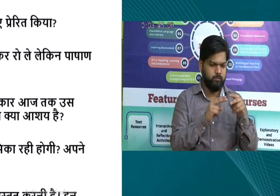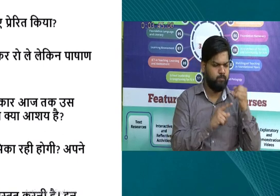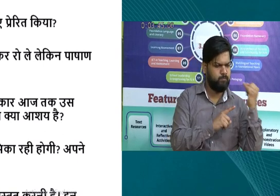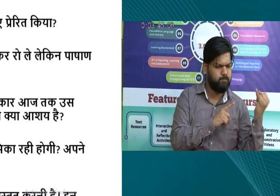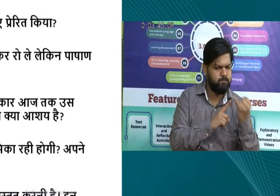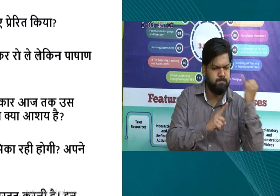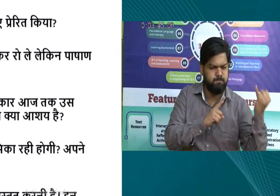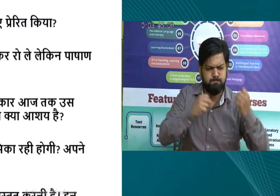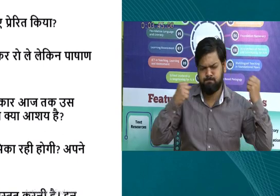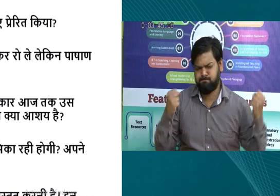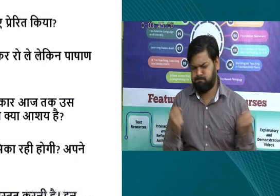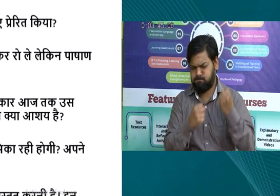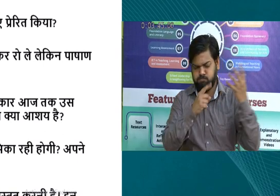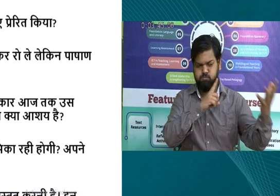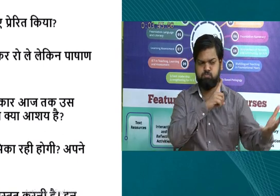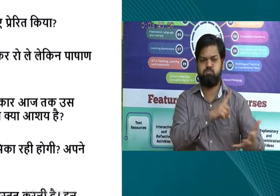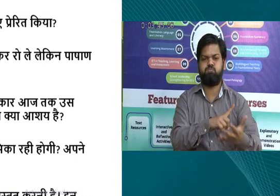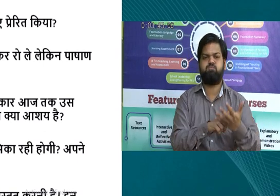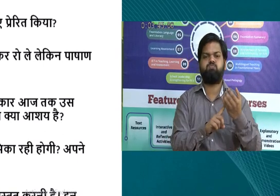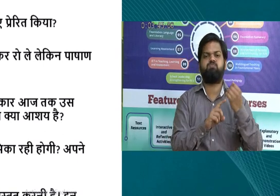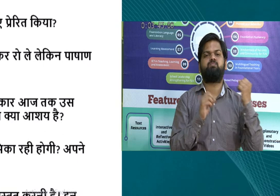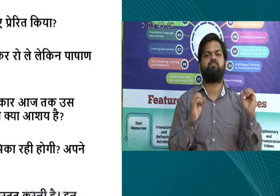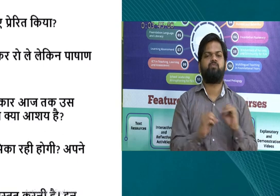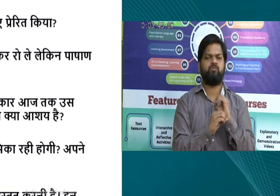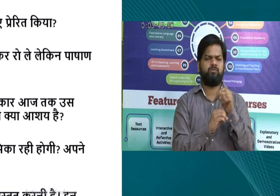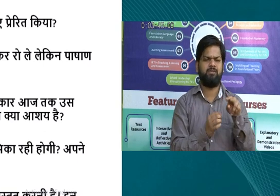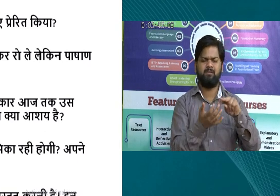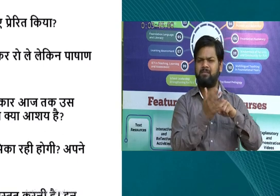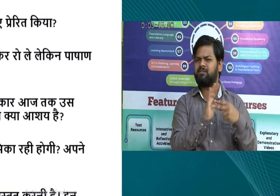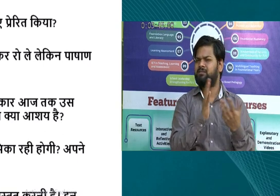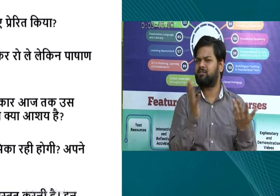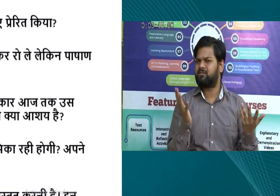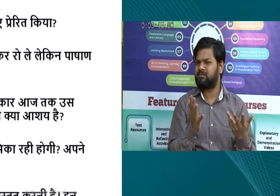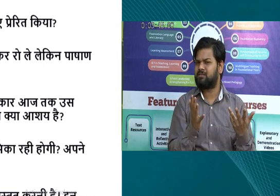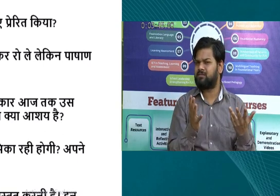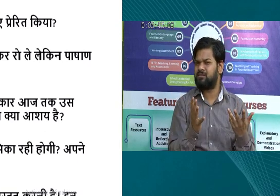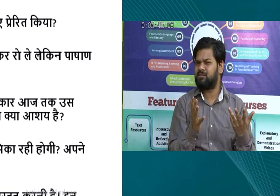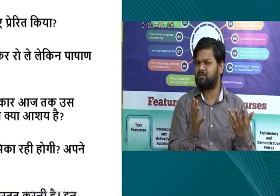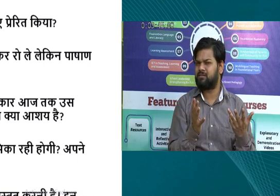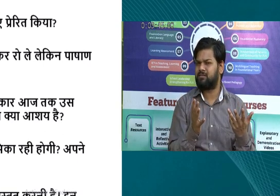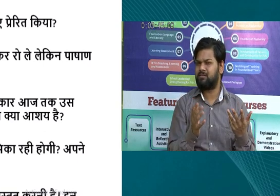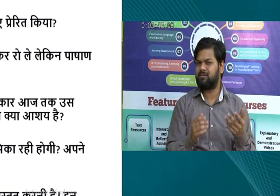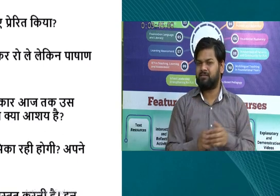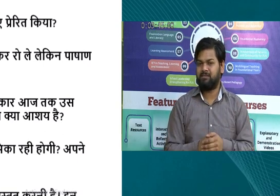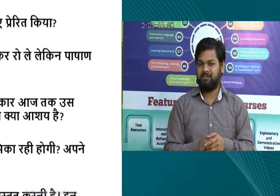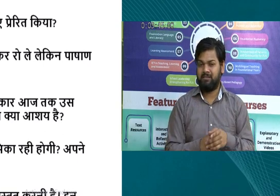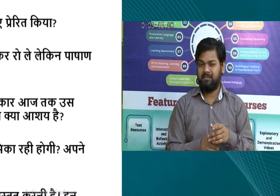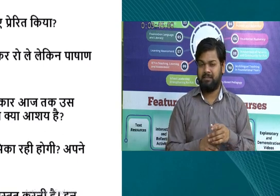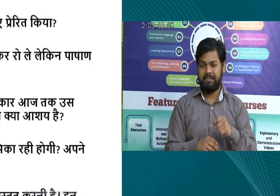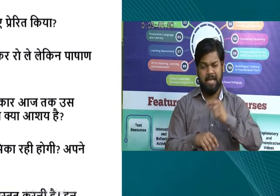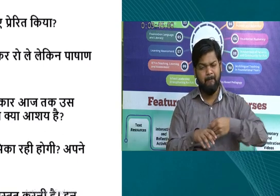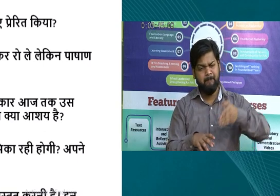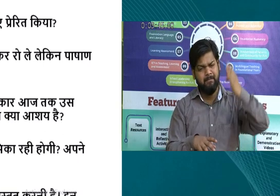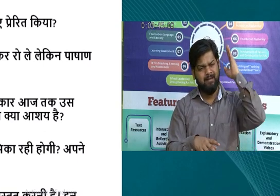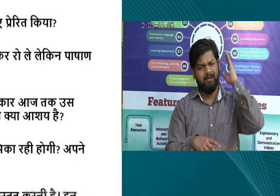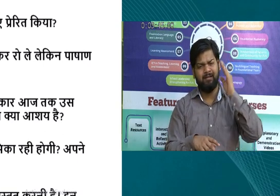दुख का विषय है की भारत सरकार आज तक उसे दूरदर्ट नाना साहब को नहीं पकड़ साकी ये टाइम्स की खबर है जो पत्र उसे समय होता था